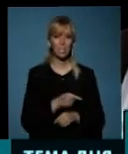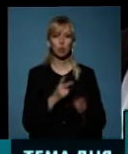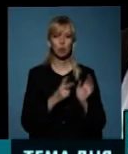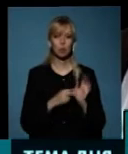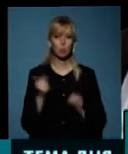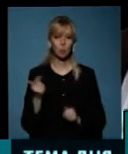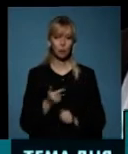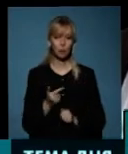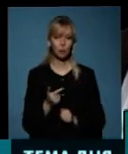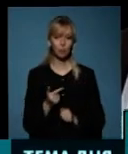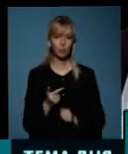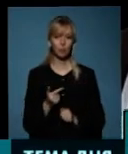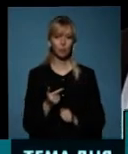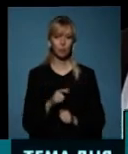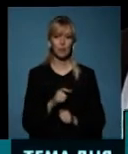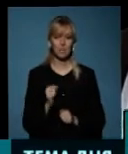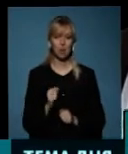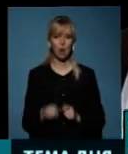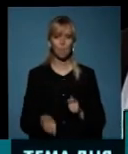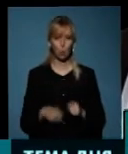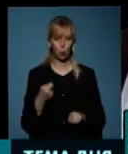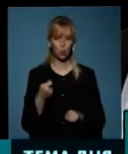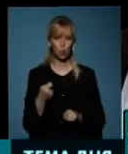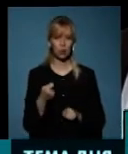1700 гривень за порушення